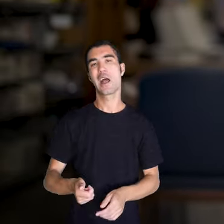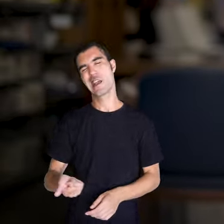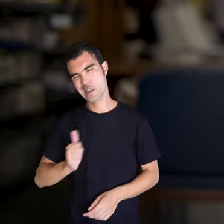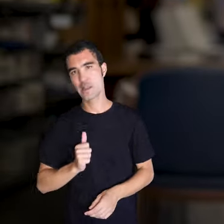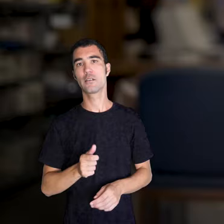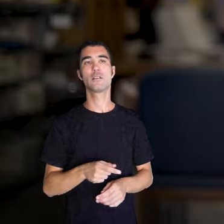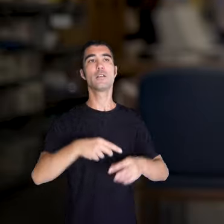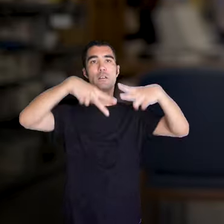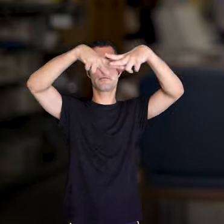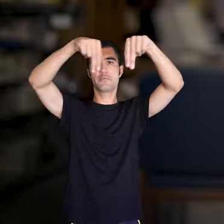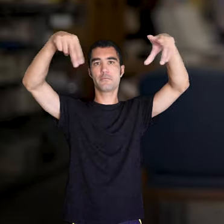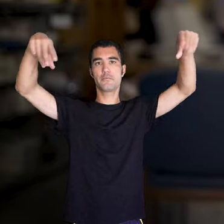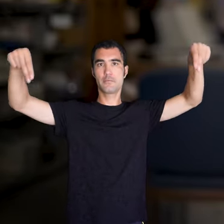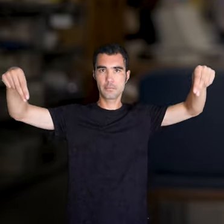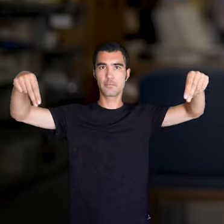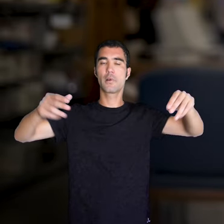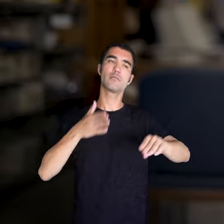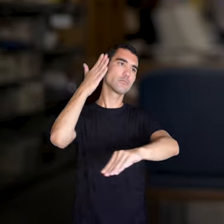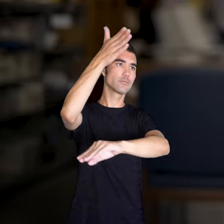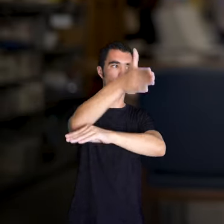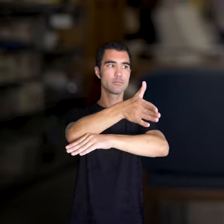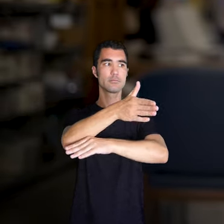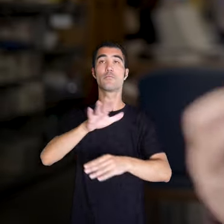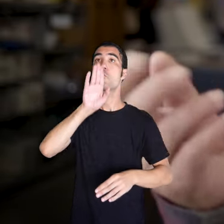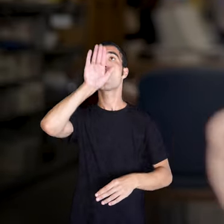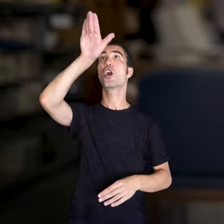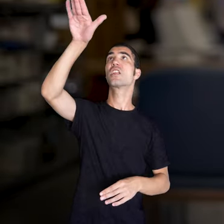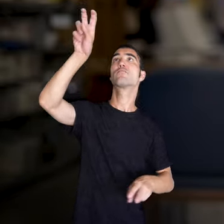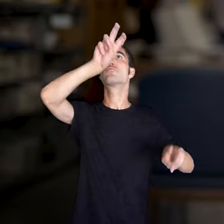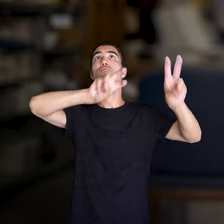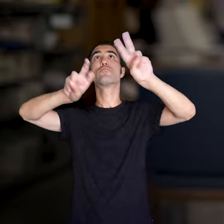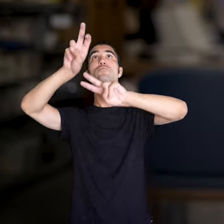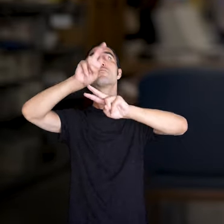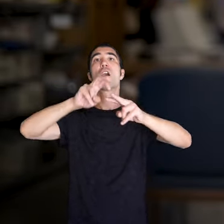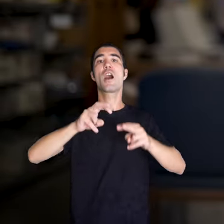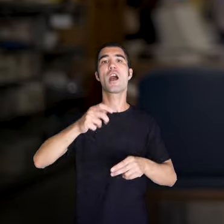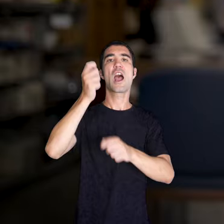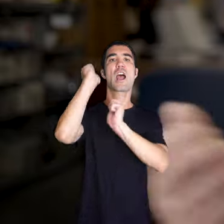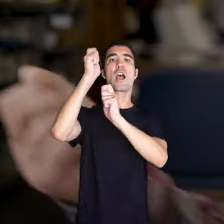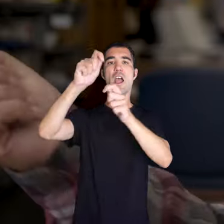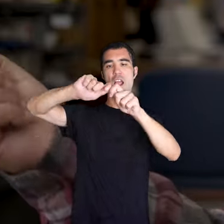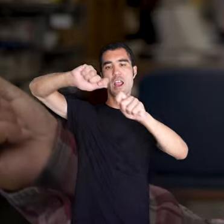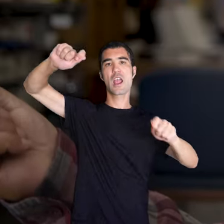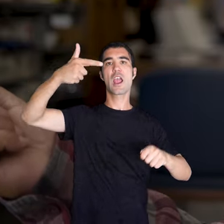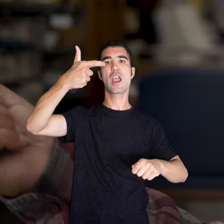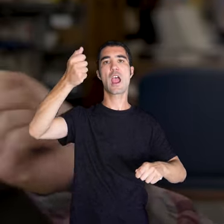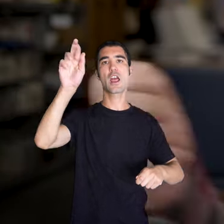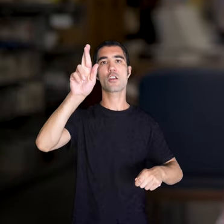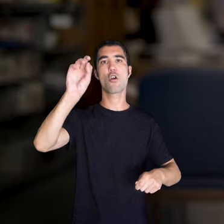vint d'estendre, i anàvem dins per la muntanya a agafar un parell de garroves verdes, i